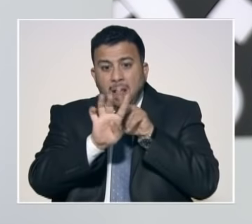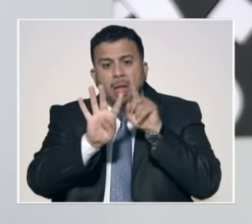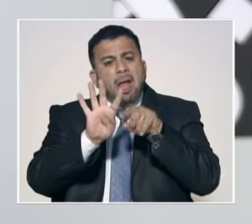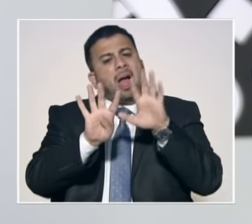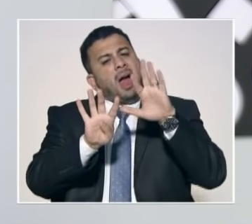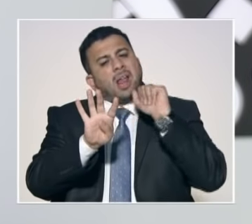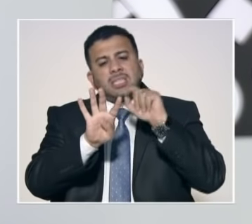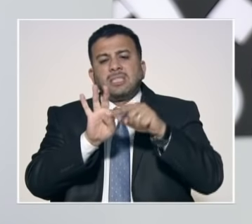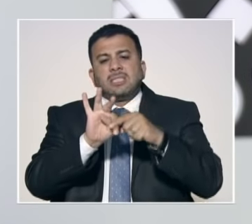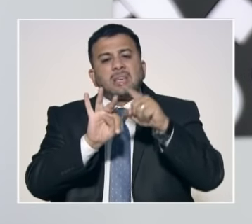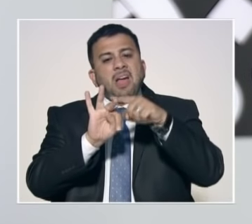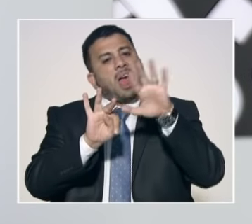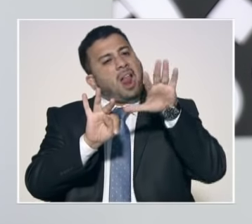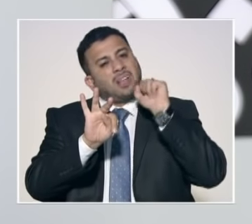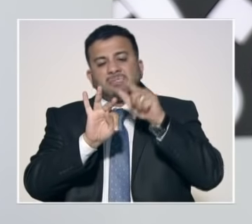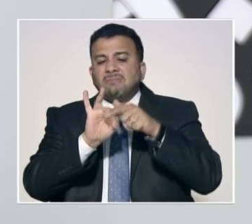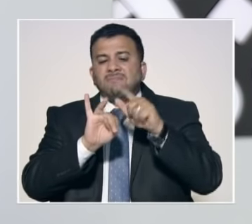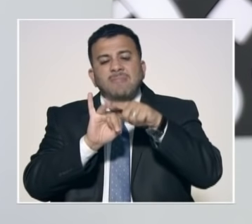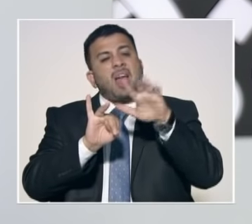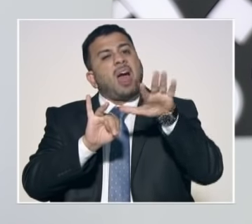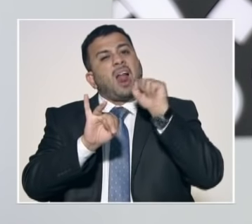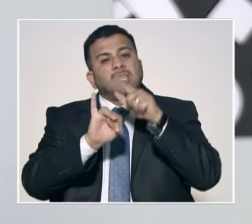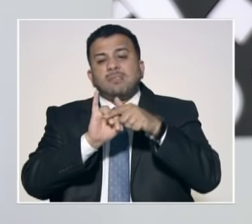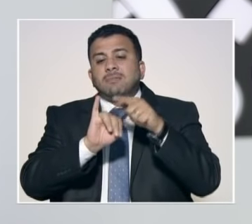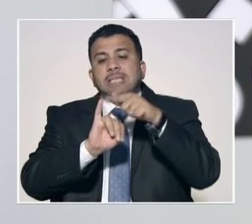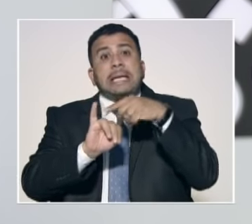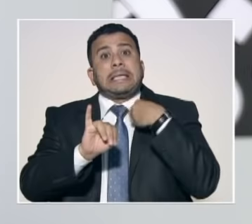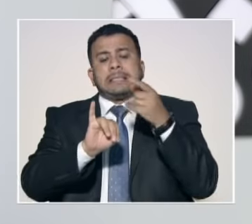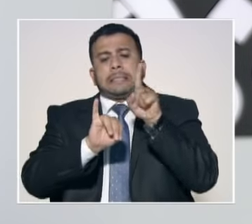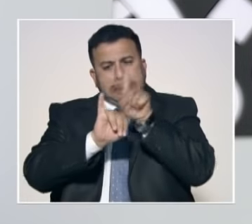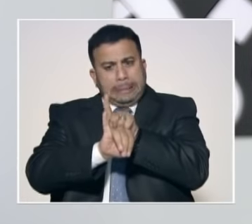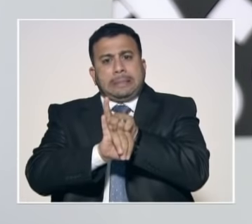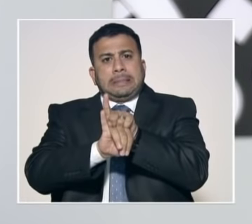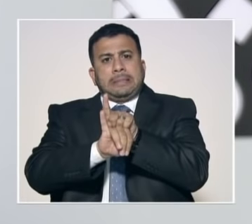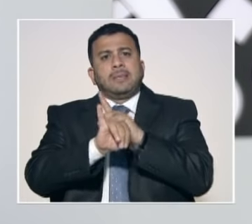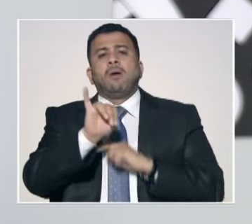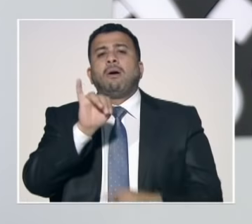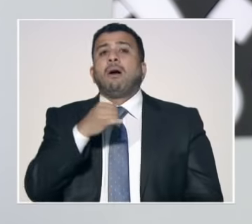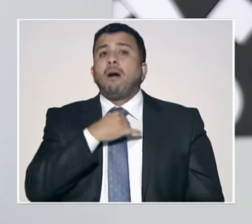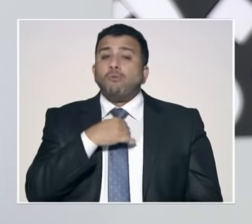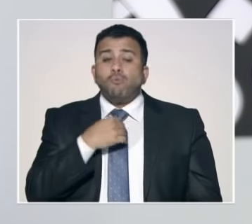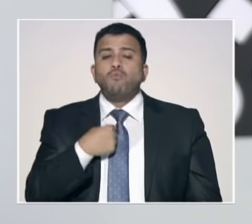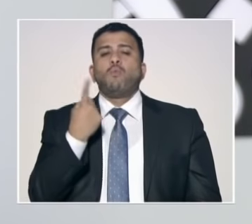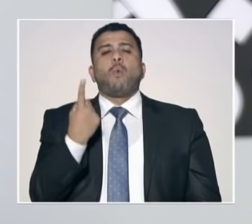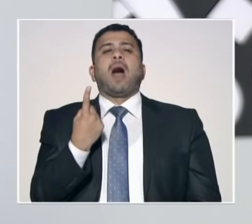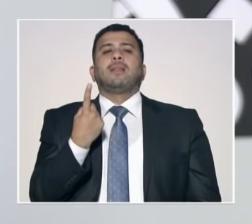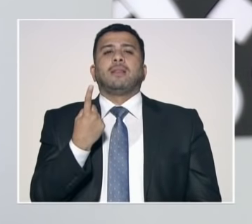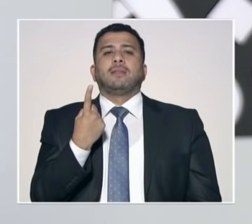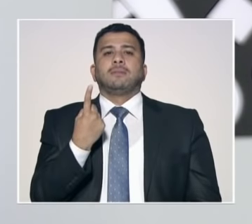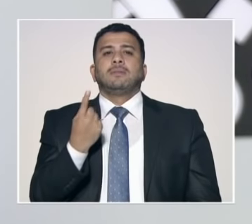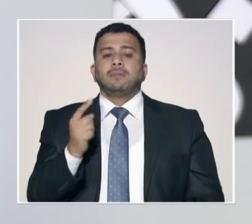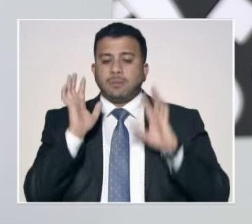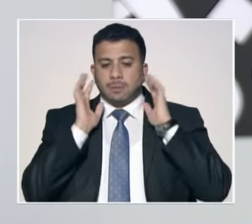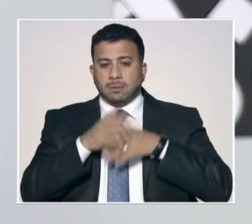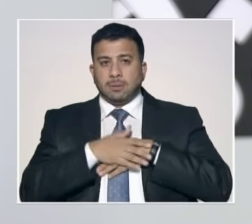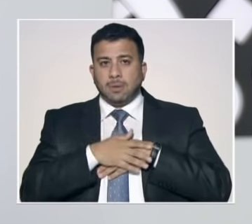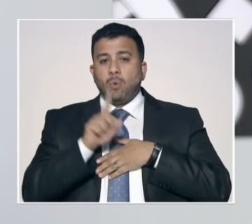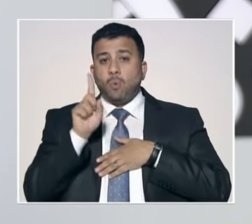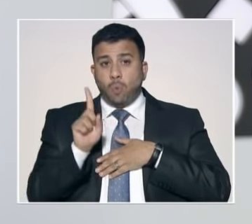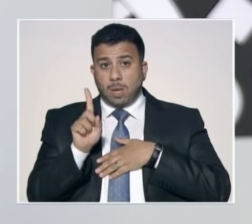الأولى في الراجح من قول أهل العلم، وتكمل صلاتك بمثل هذه الطريق. فإذا أتيت في الركعة